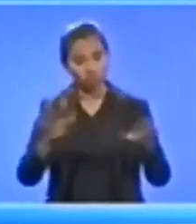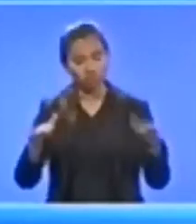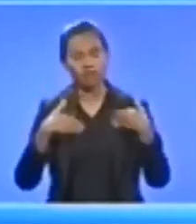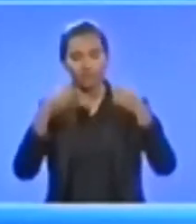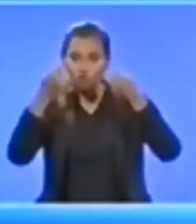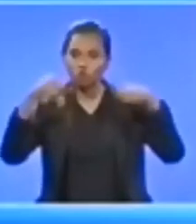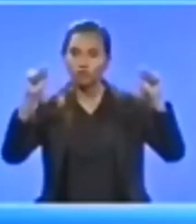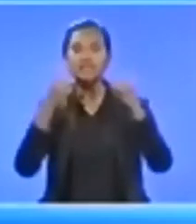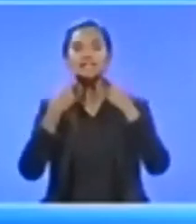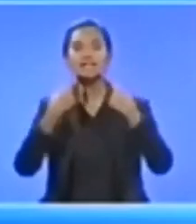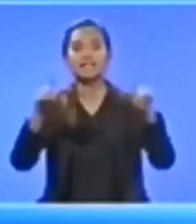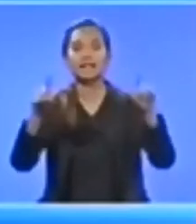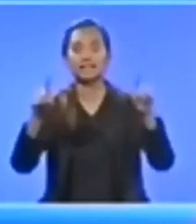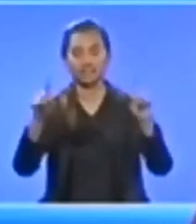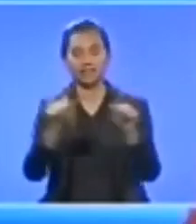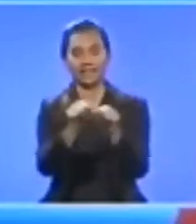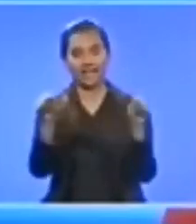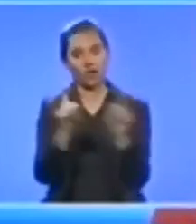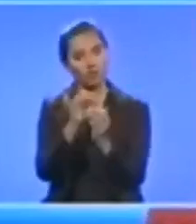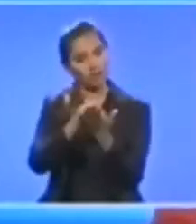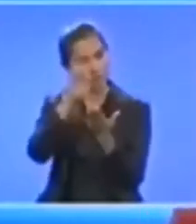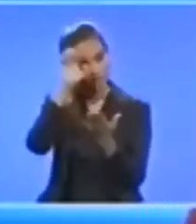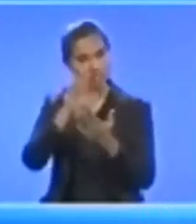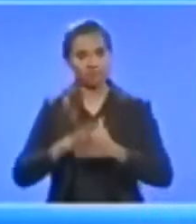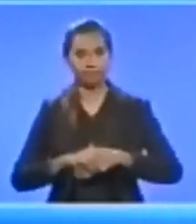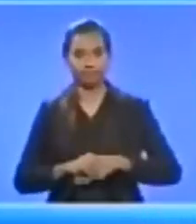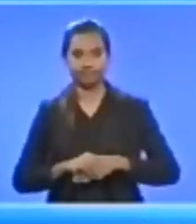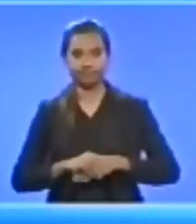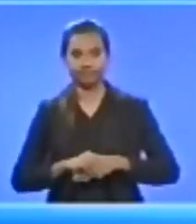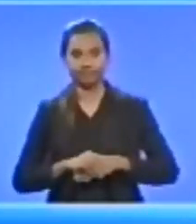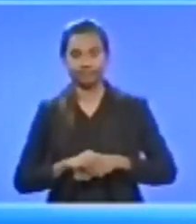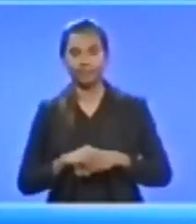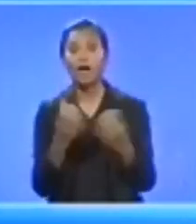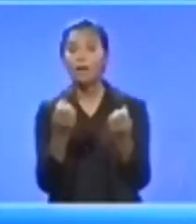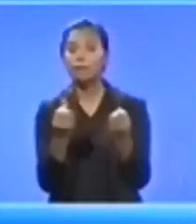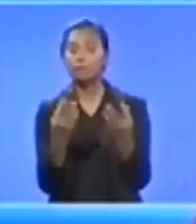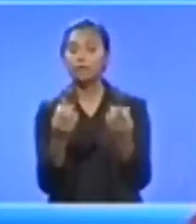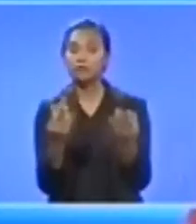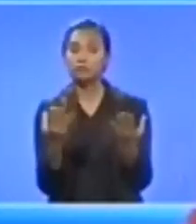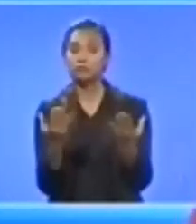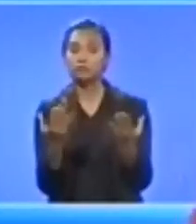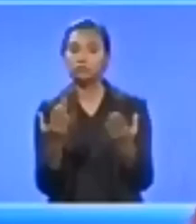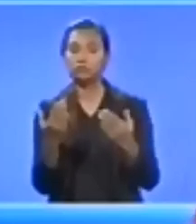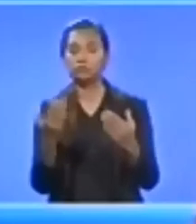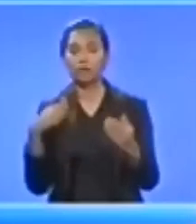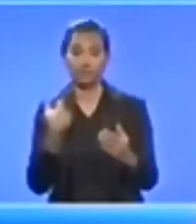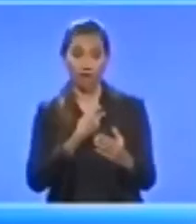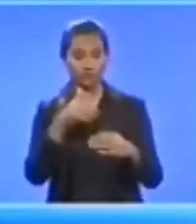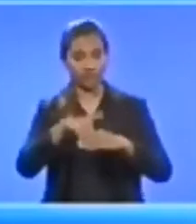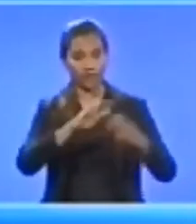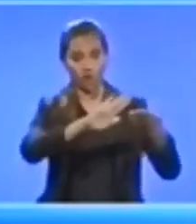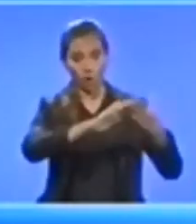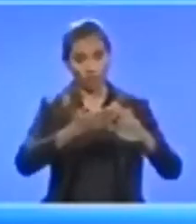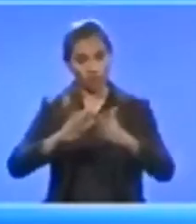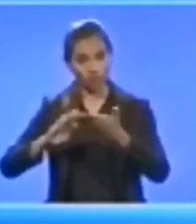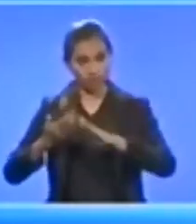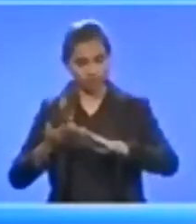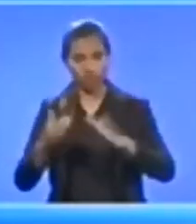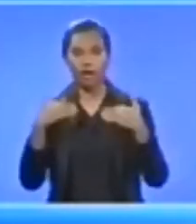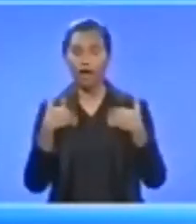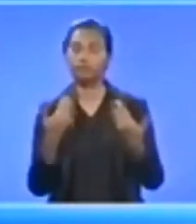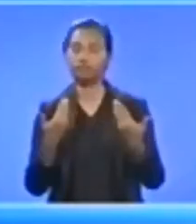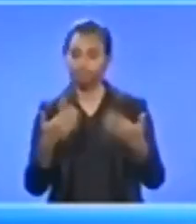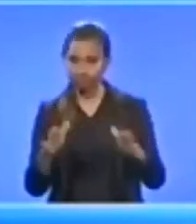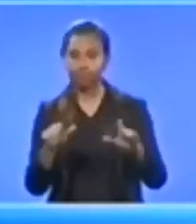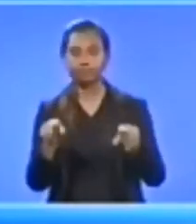pendidikan. Semakin ramai anggota masyarakat kita juga mendapat pekerjaan dan